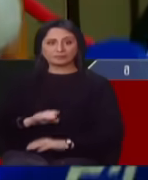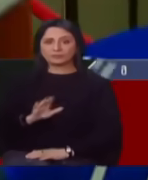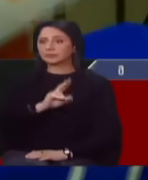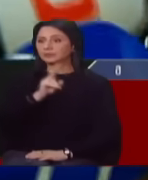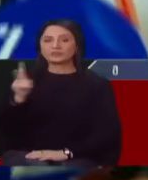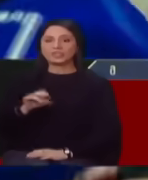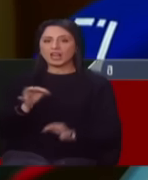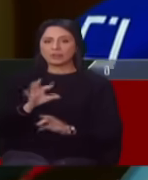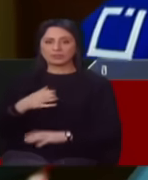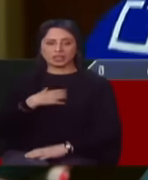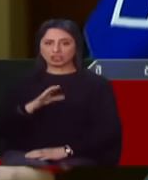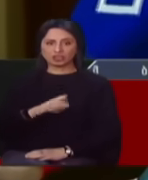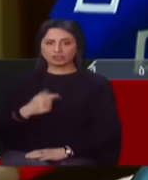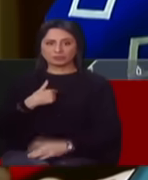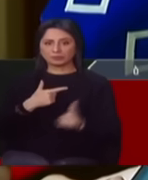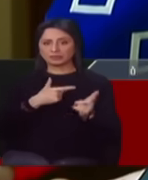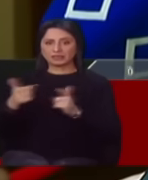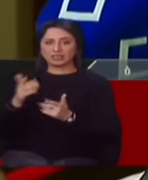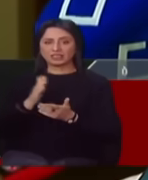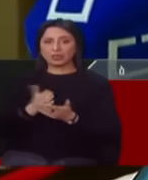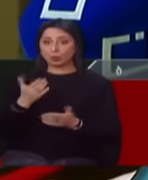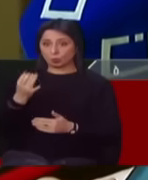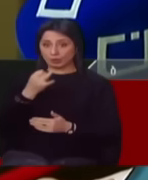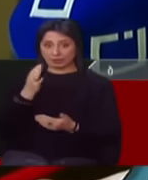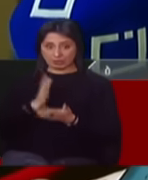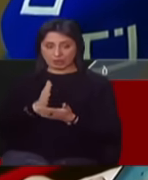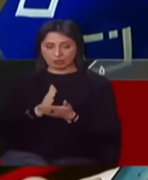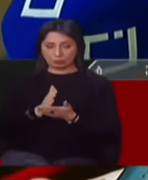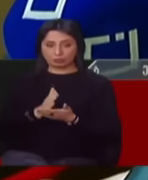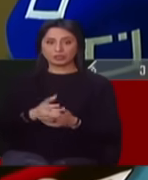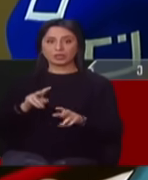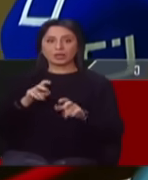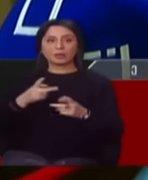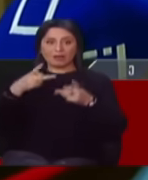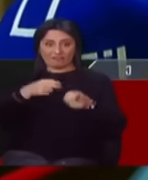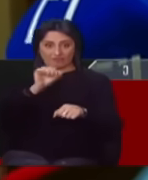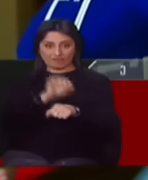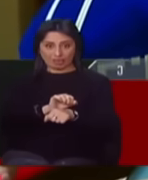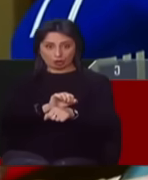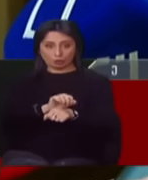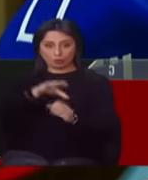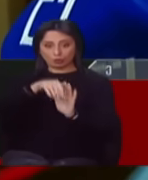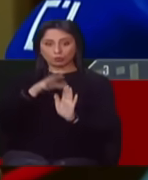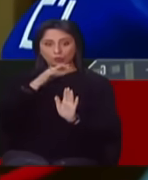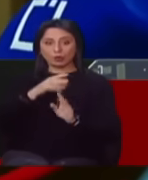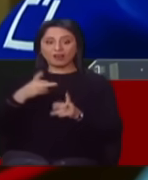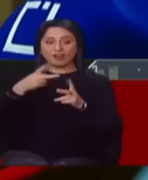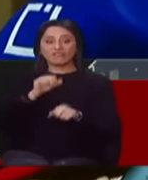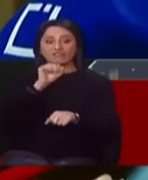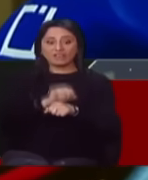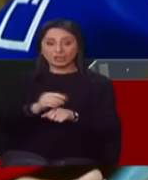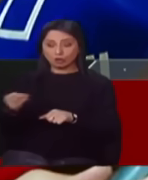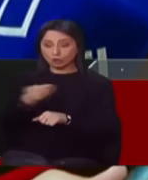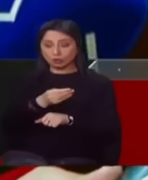არავის არაფრის არ ეშინია. ჩვენ მზად ვართ, თუ ამის ინტერესი არსებობს, ვეტოს ფარგლებში, ვიდრე ვეტო იქნება